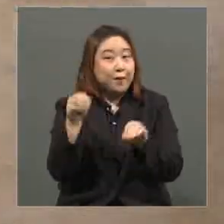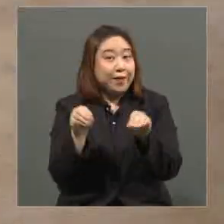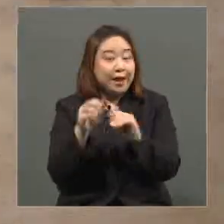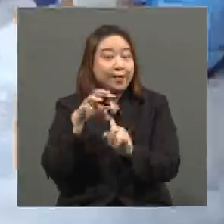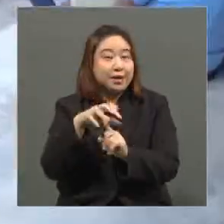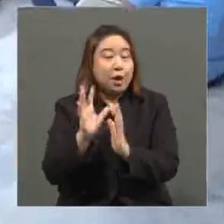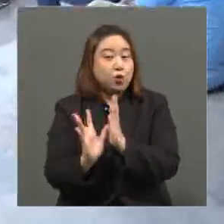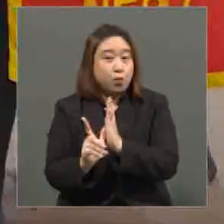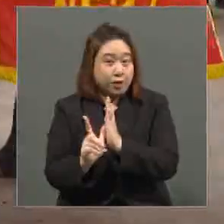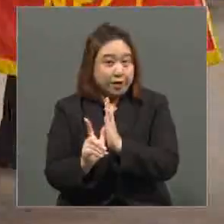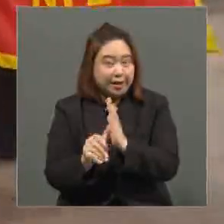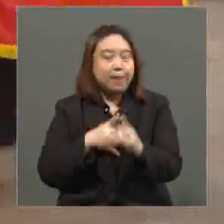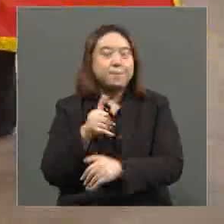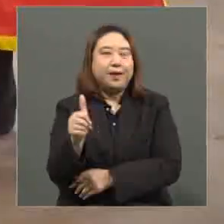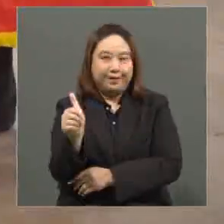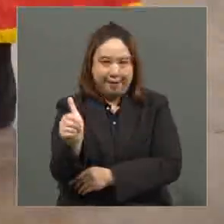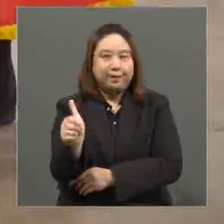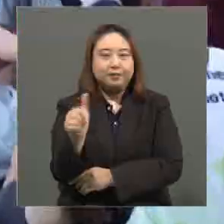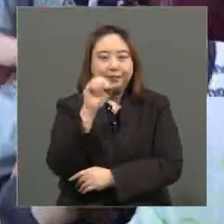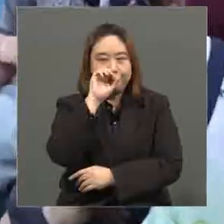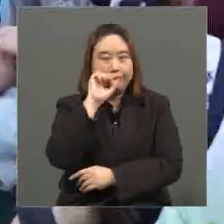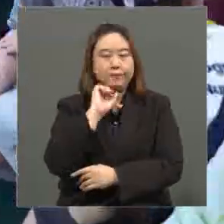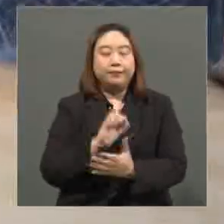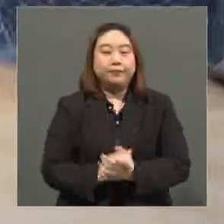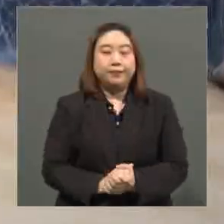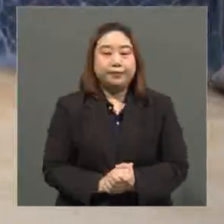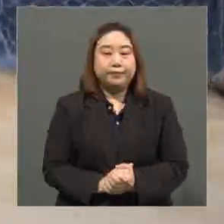ชลบุรีสวนนงนุชก็เป็นอีกหนึ่งทางเลือกนะครับอื